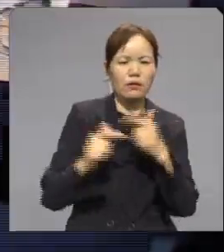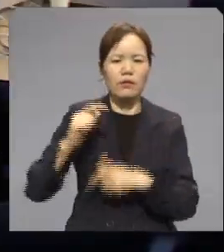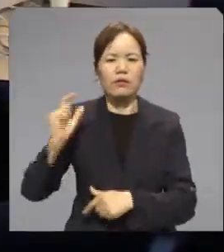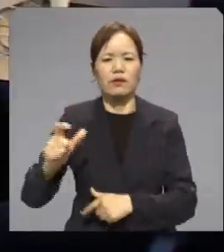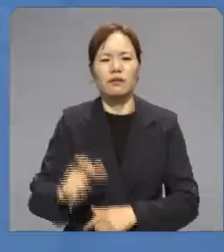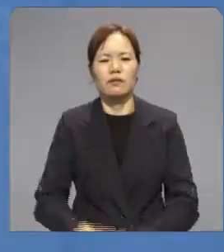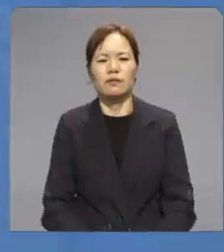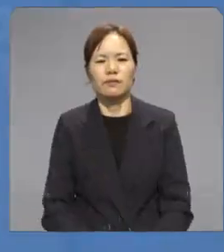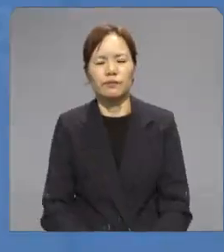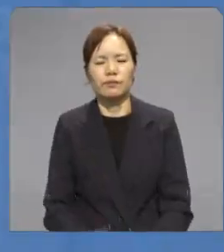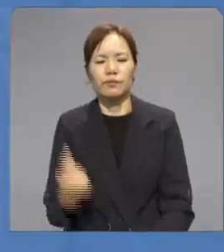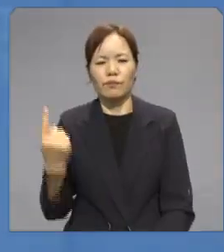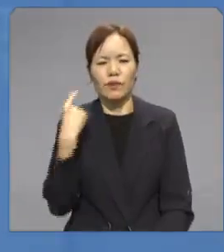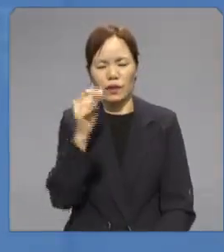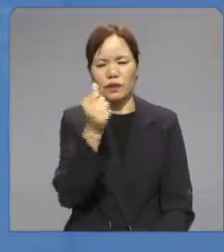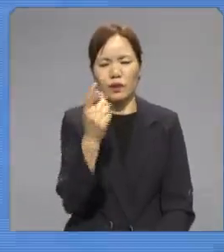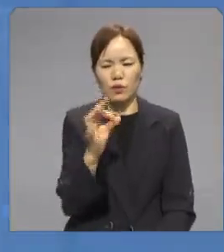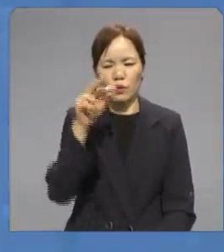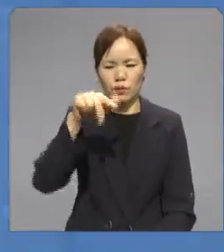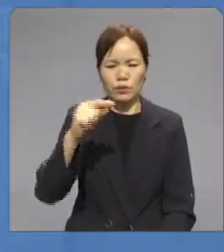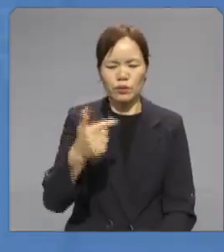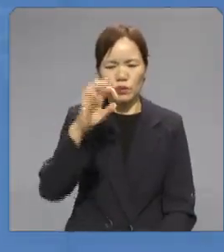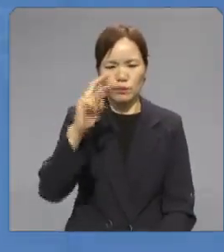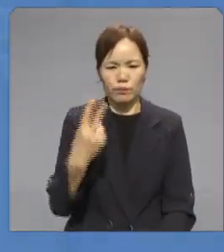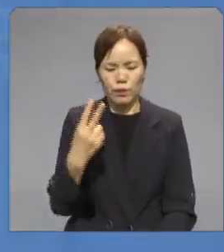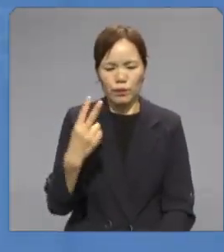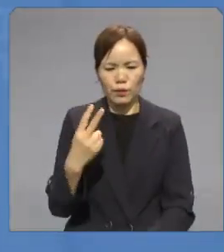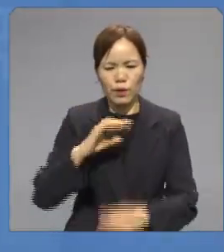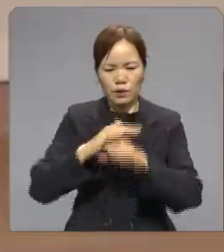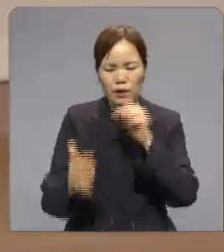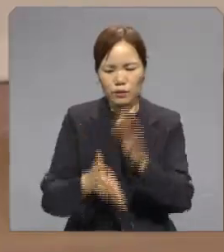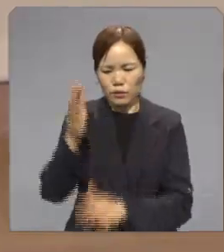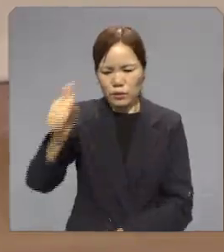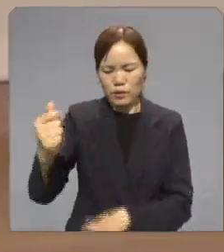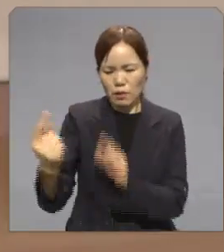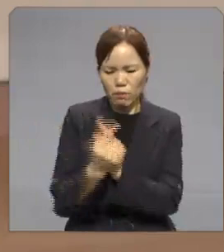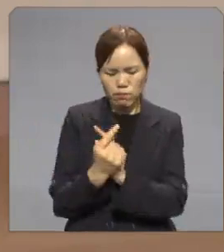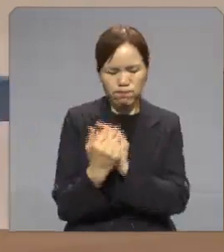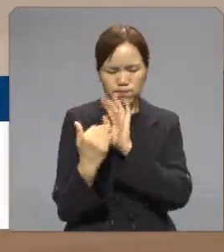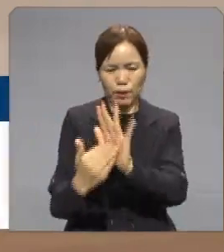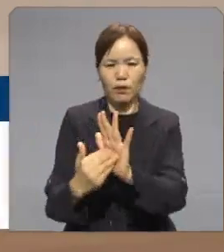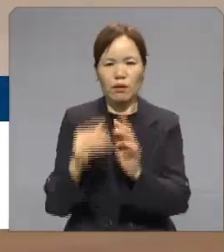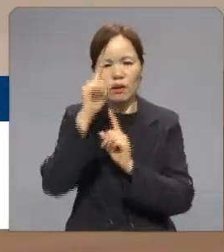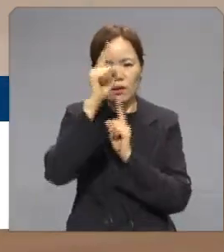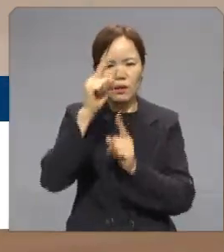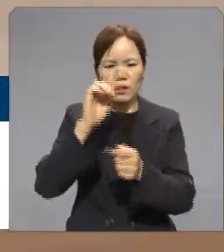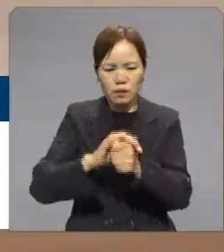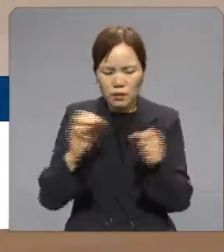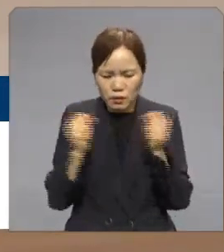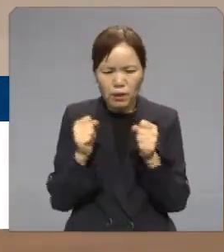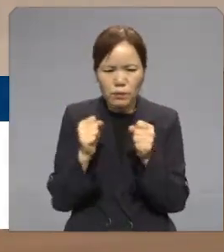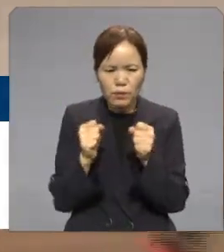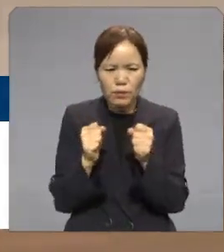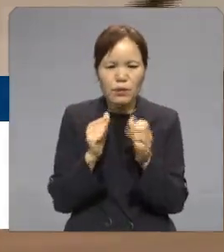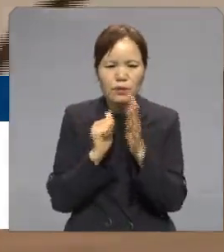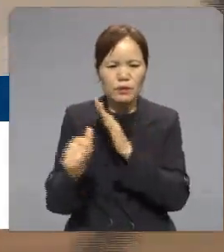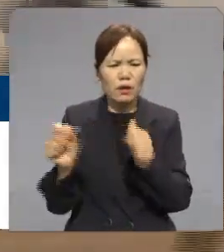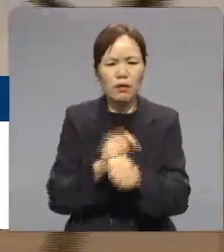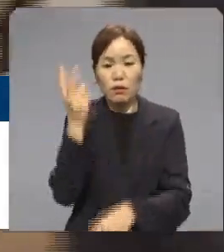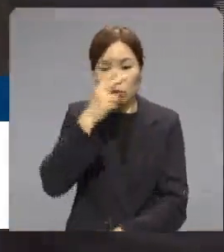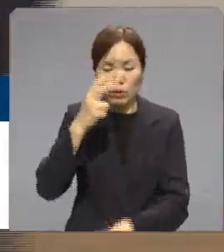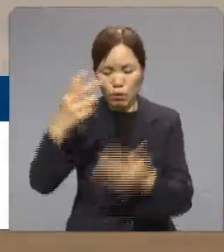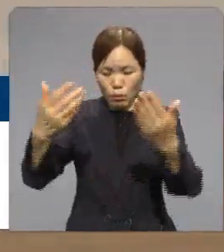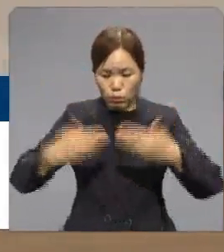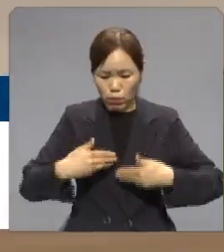거세졌습니다 어제 홍준표 대구 시장이 만남을 거절한데 이어 이경 지사는 특검을 덜렁 받는다고 하는 사람은